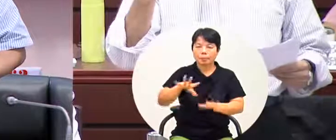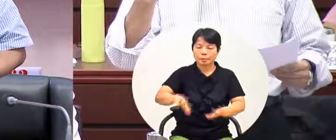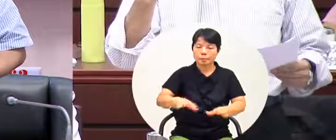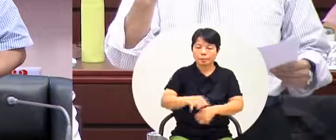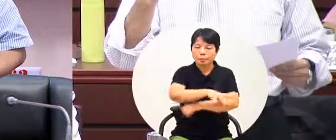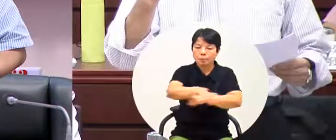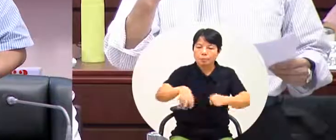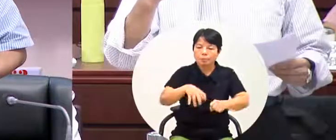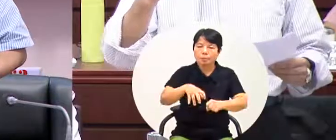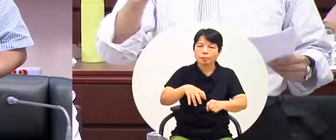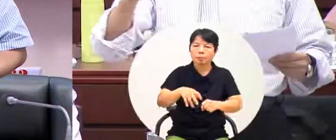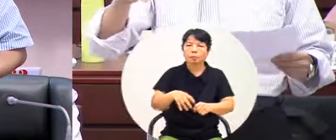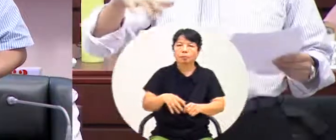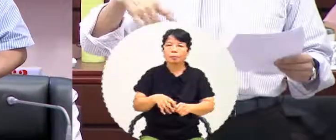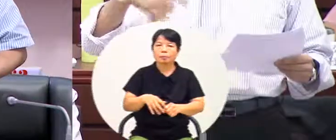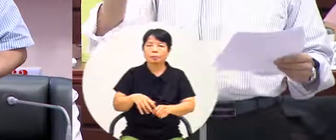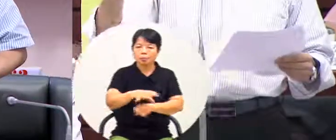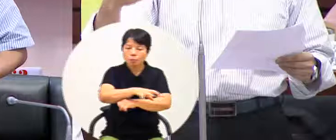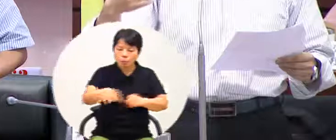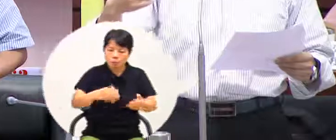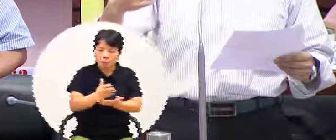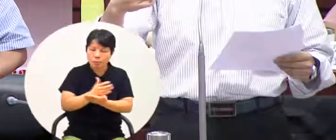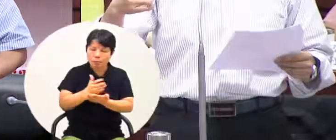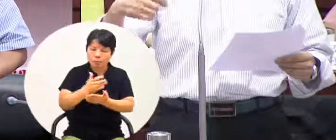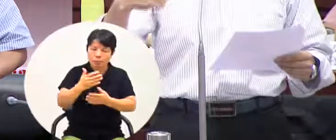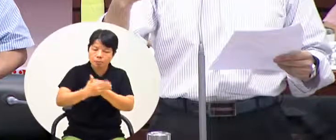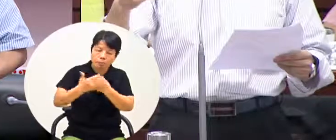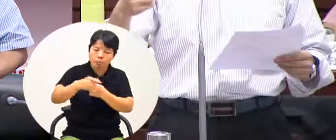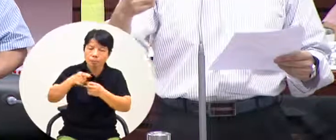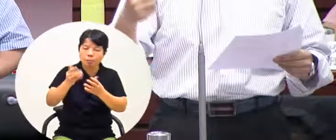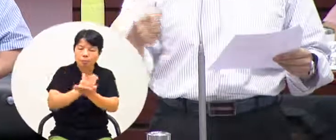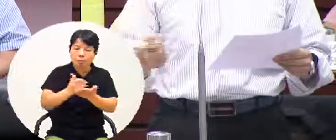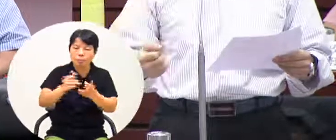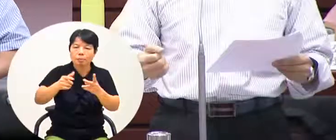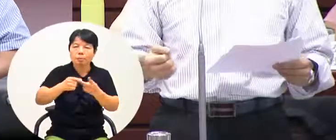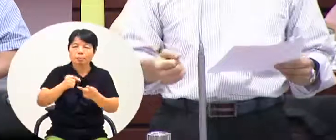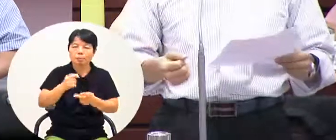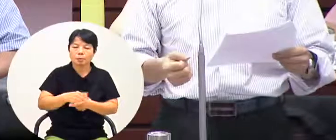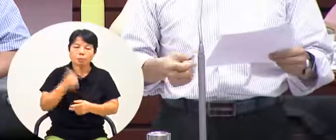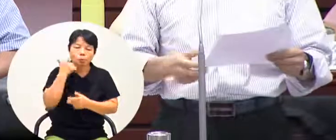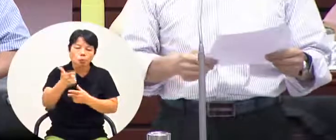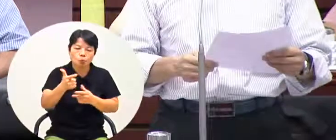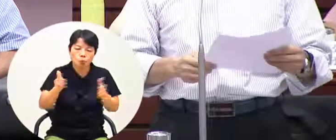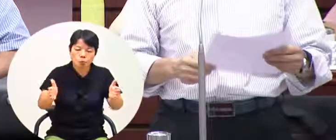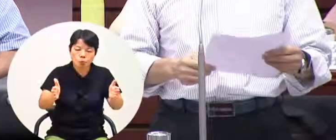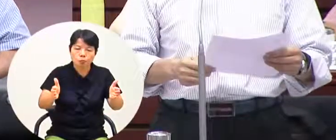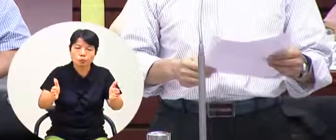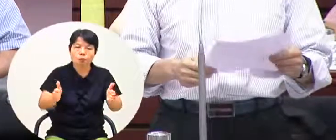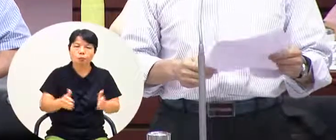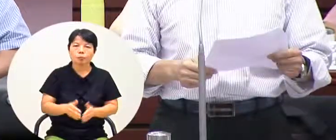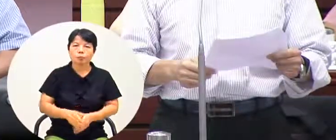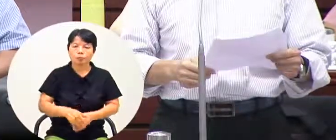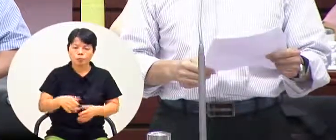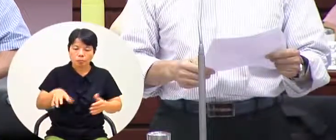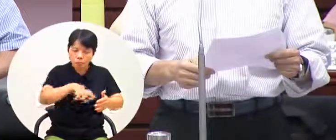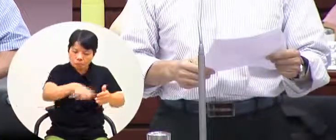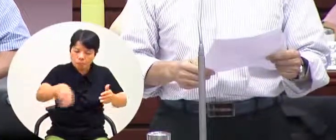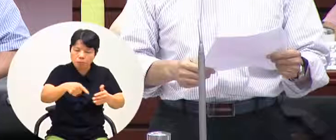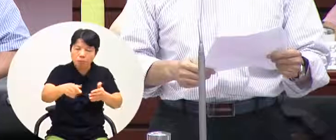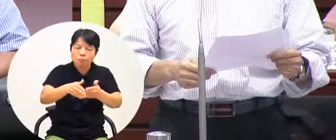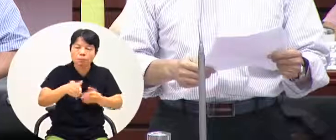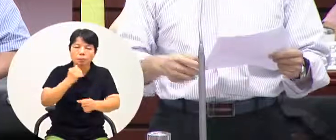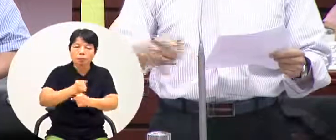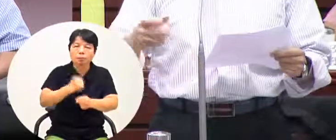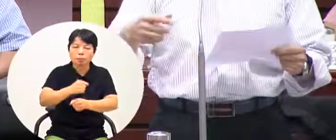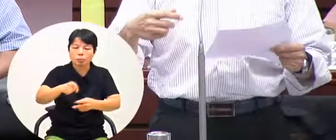六个月的时间啦哈。啊，这段时间内底，当然阮的这方面来做这样工程的一个设